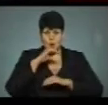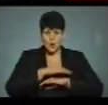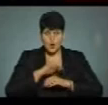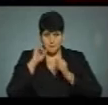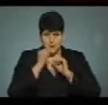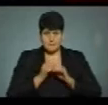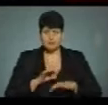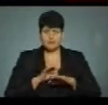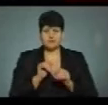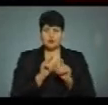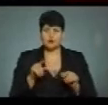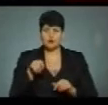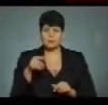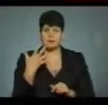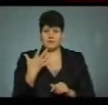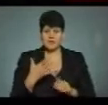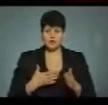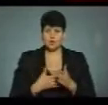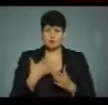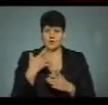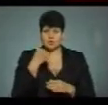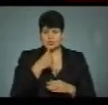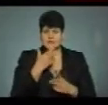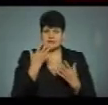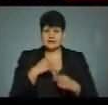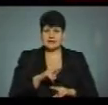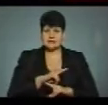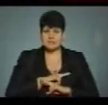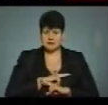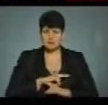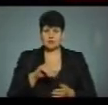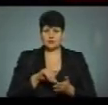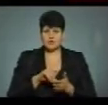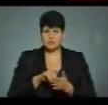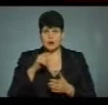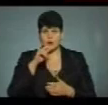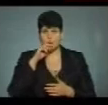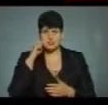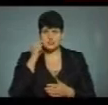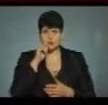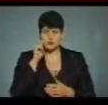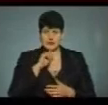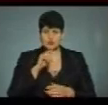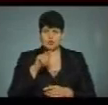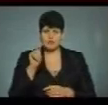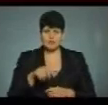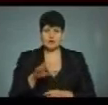Тернопільській школі номер 5 до 5-ї річниці із дня загибелі учасника російсько-української війни Олександра Орляка.